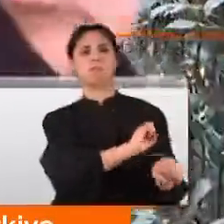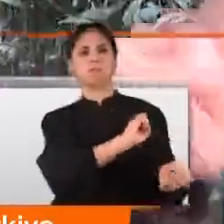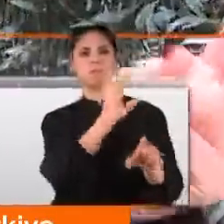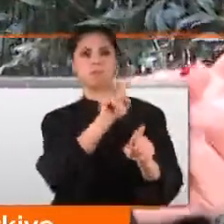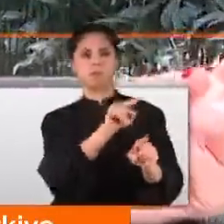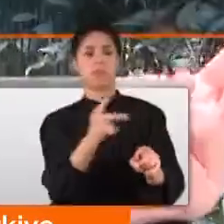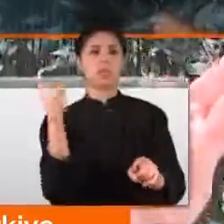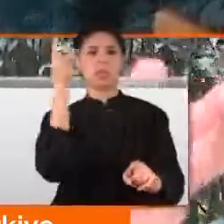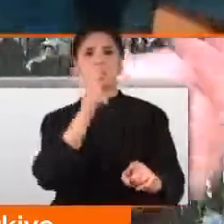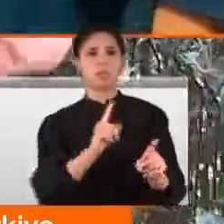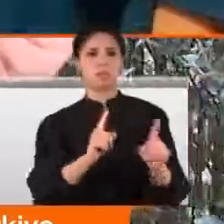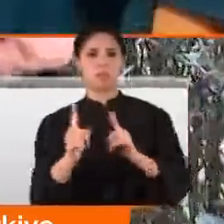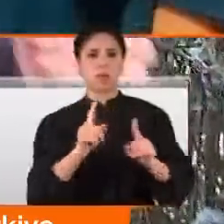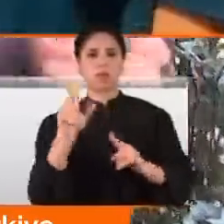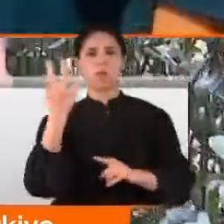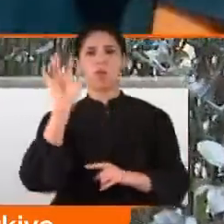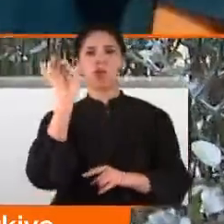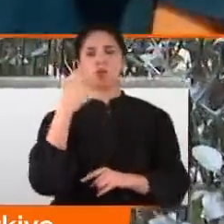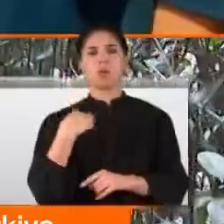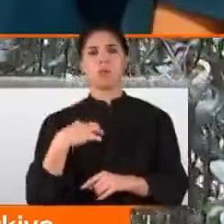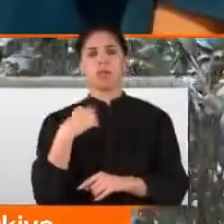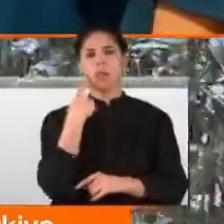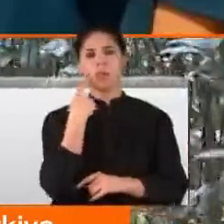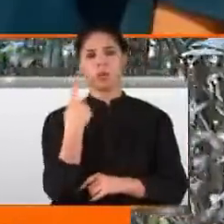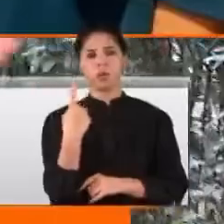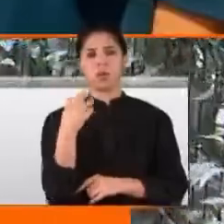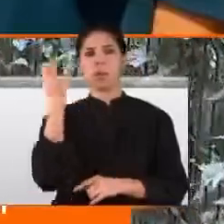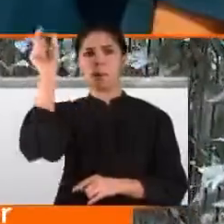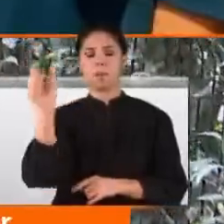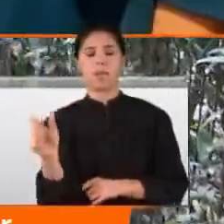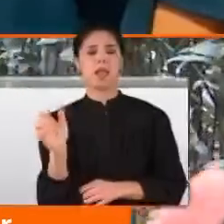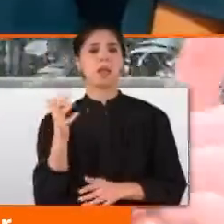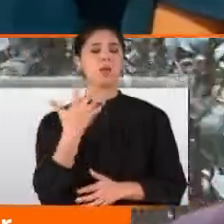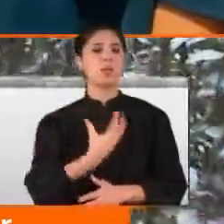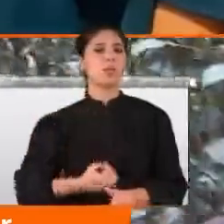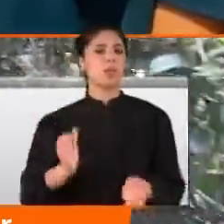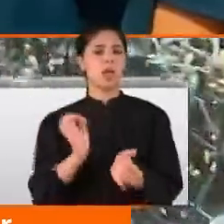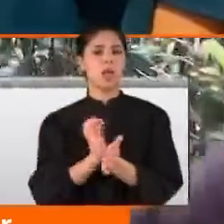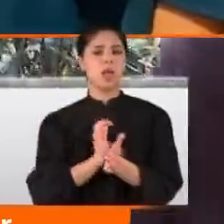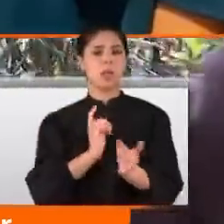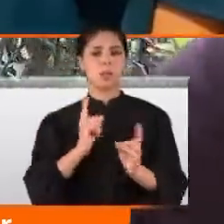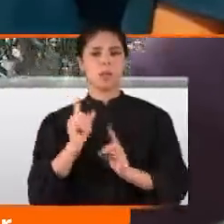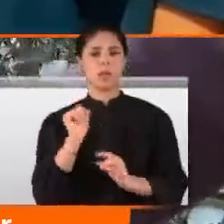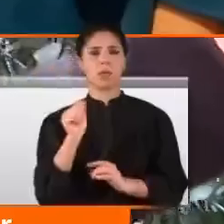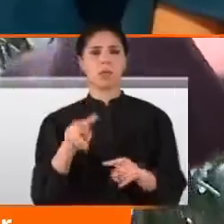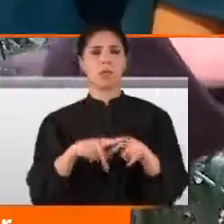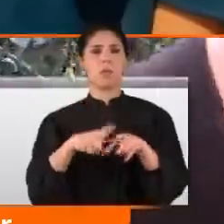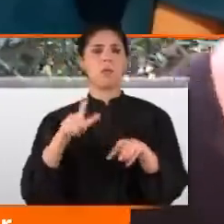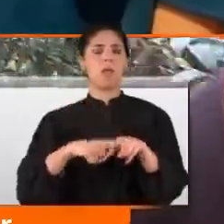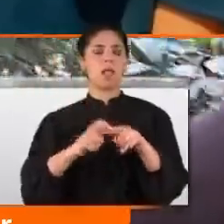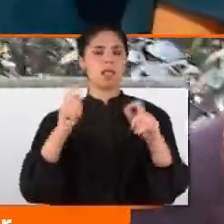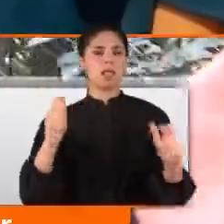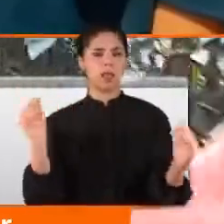sonraki ikinci duruşmaysa 30 Ocak pazartesi günü. Pelin'in acılı ailesi de duruşma gününde Malta'da olacak.